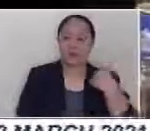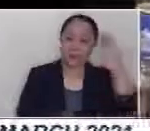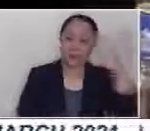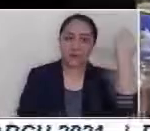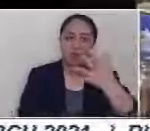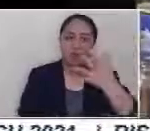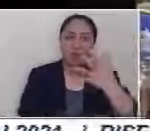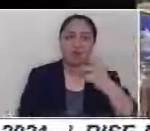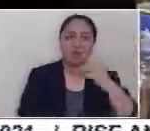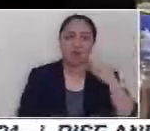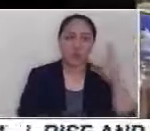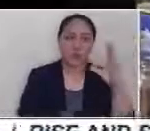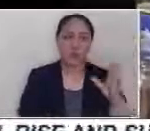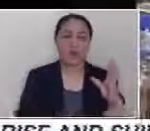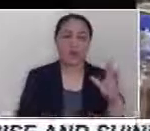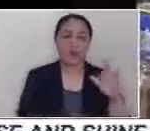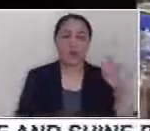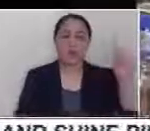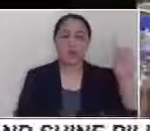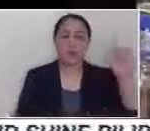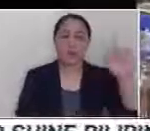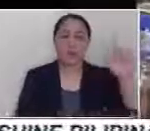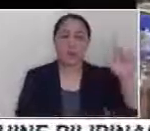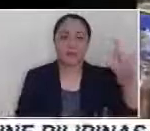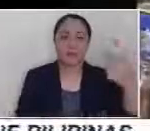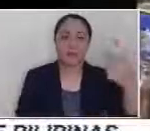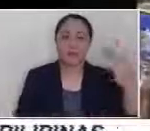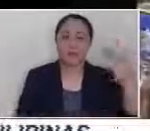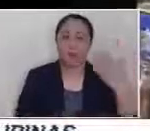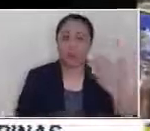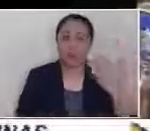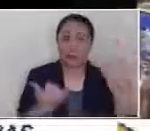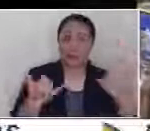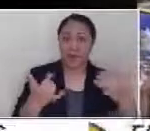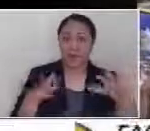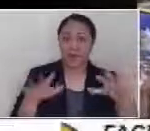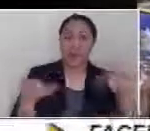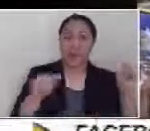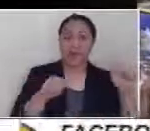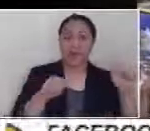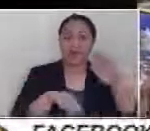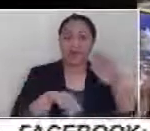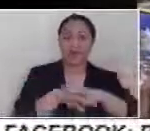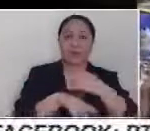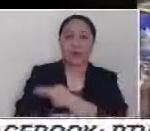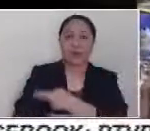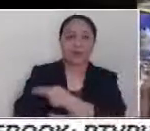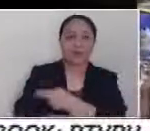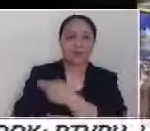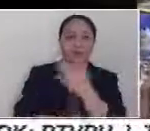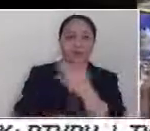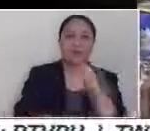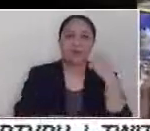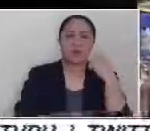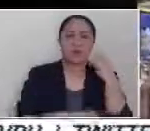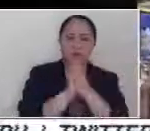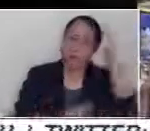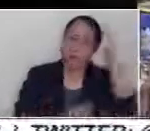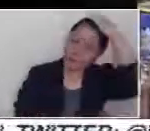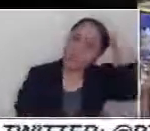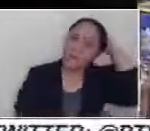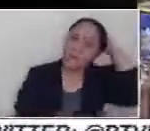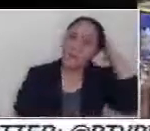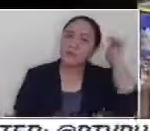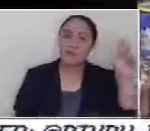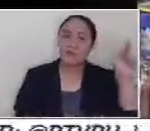kanyang pagpapagaling. Si Secretary Anyo ay matatandaang dalawang beses na tinamaan ng COVID-19 noong 2020. Sinimulan